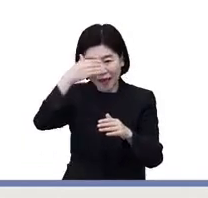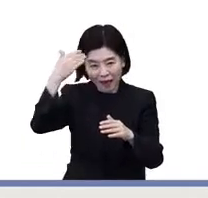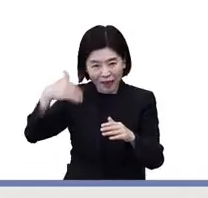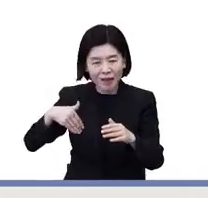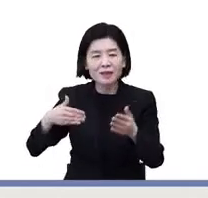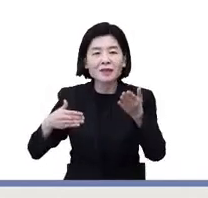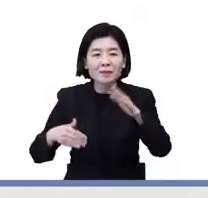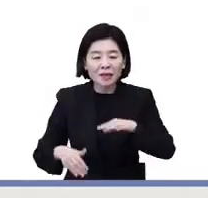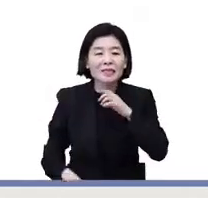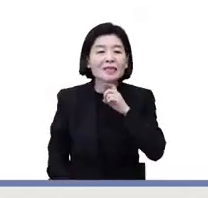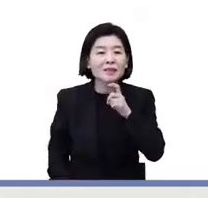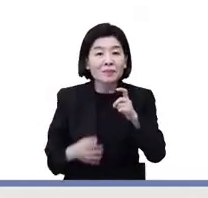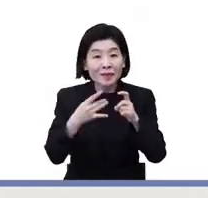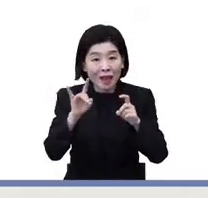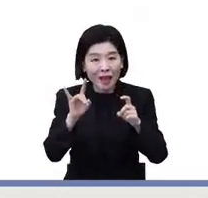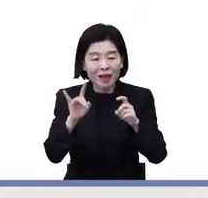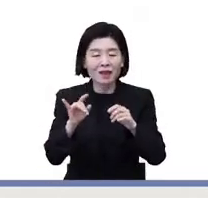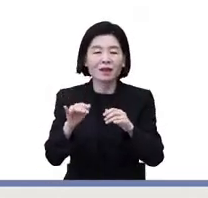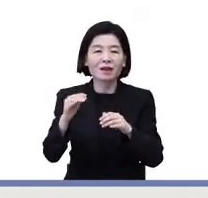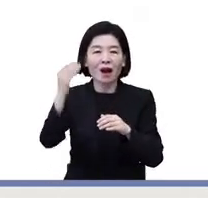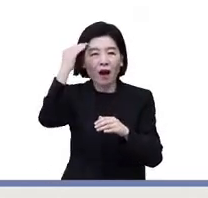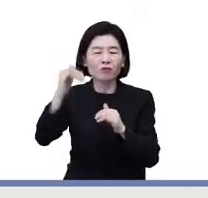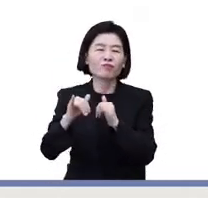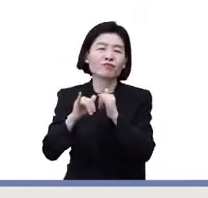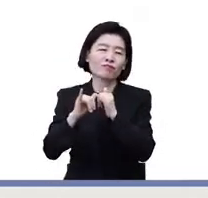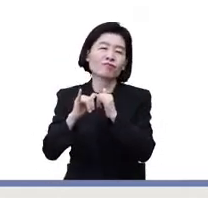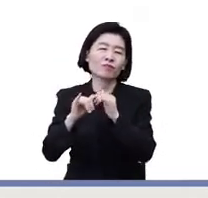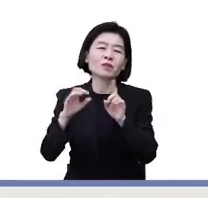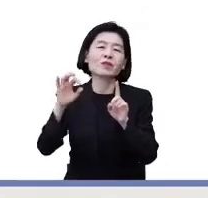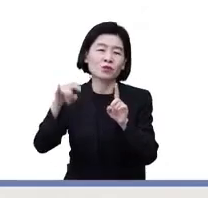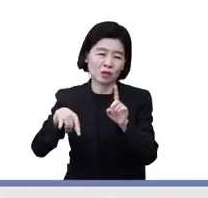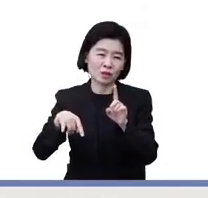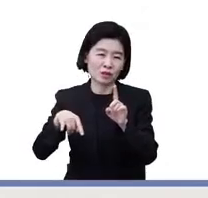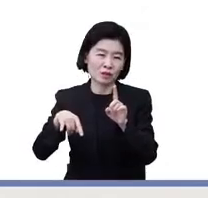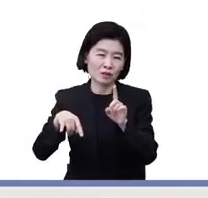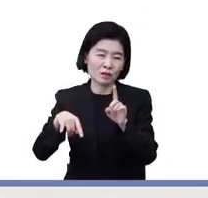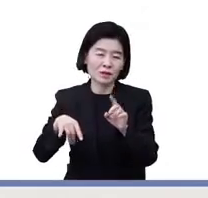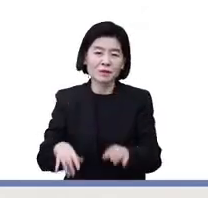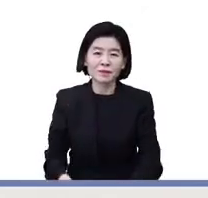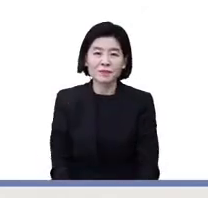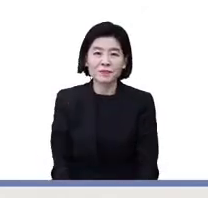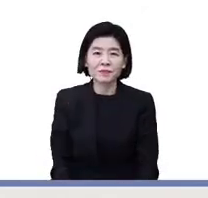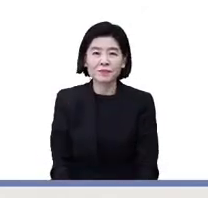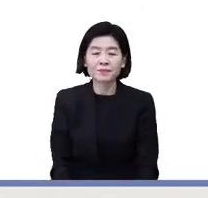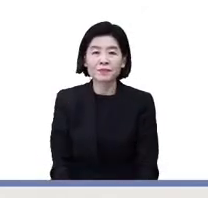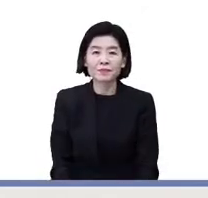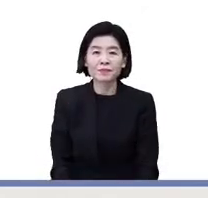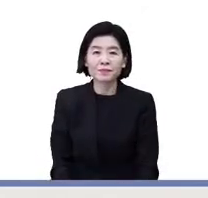10대의 자살률은 우리나라가 독보적인 1위를 유지하거나 그러지는 않는 상황입니다.